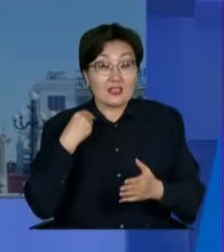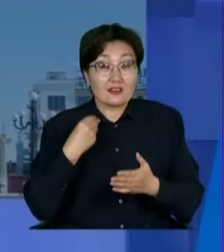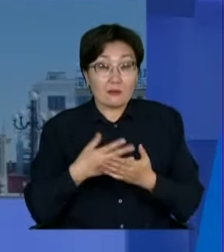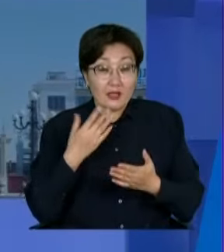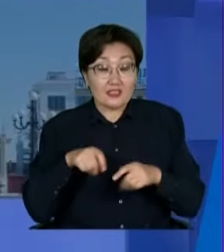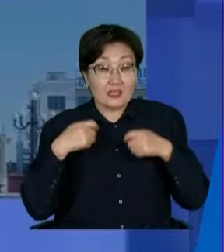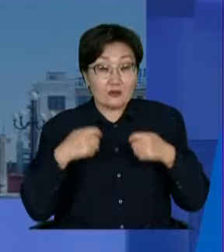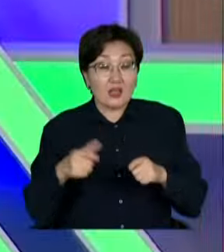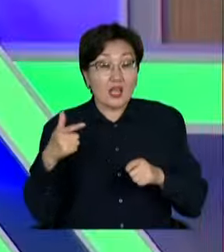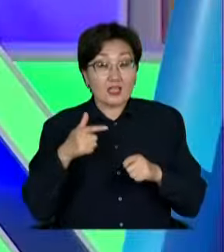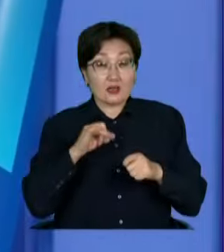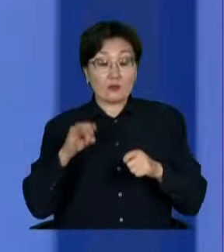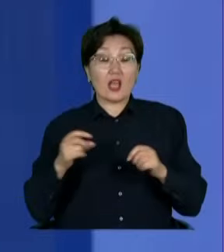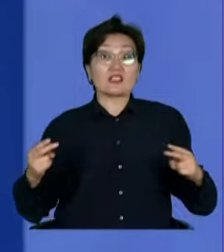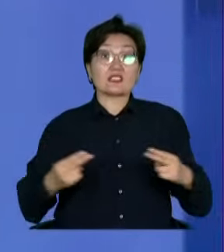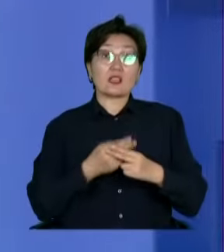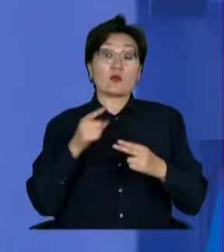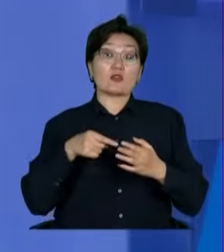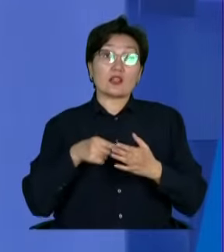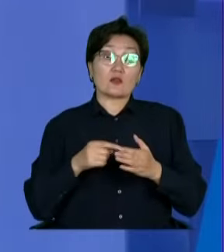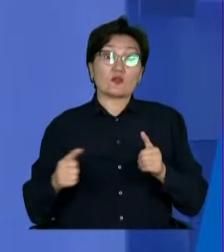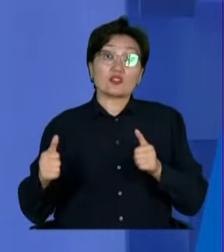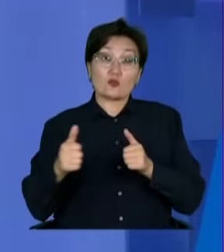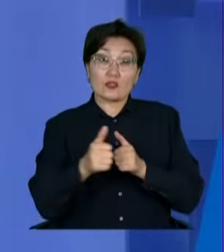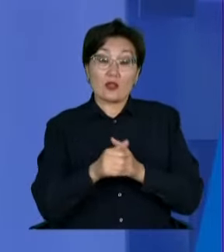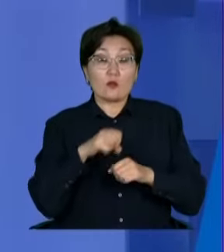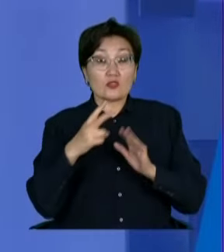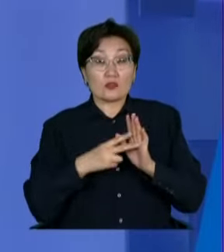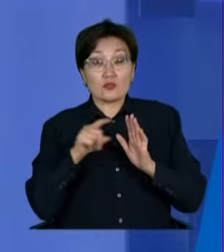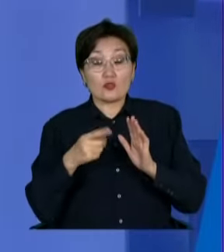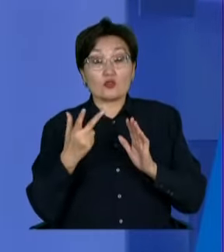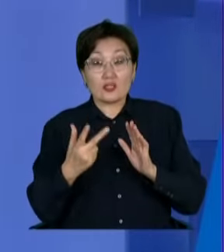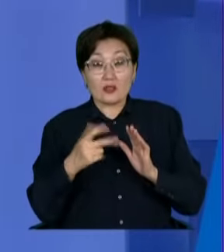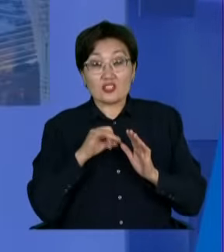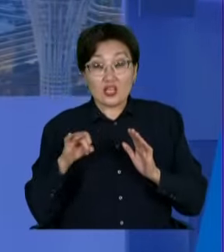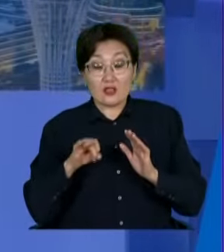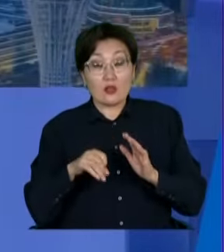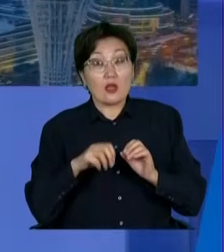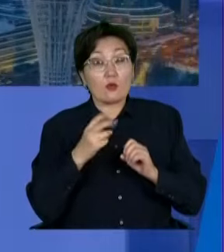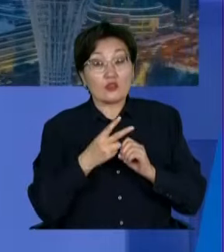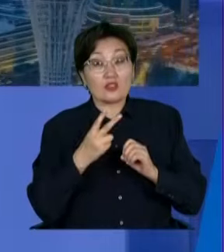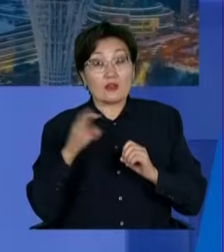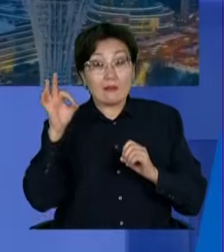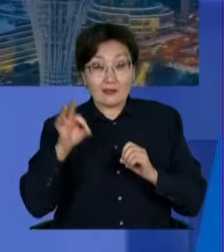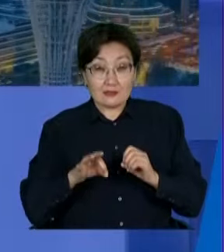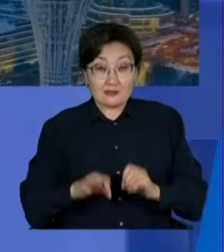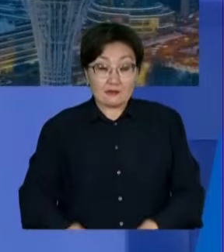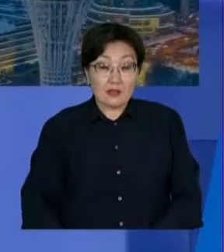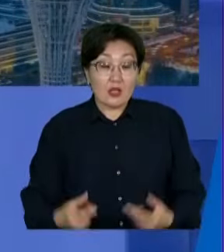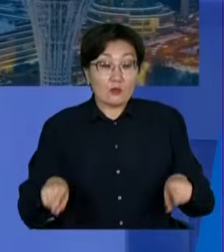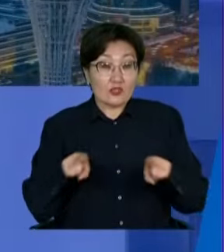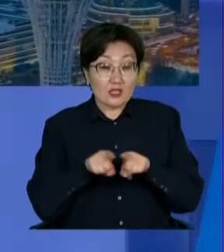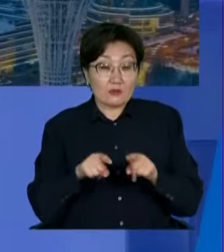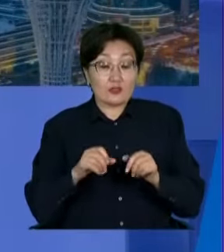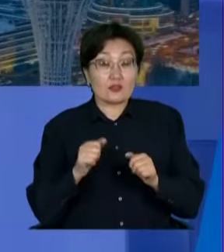ішінде Атырау және Астана қалалары көш бастап тұр. 17,3% және 12%. Осылайша